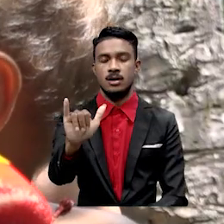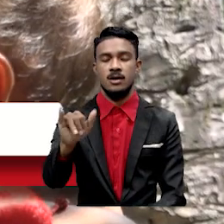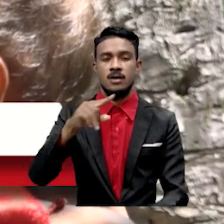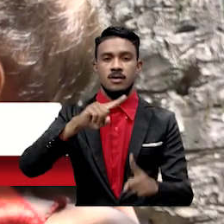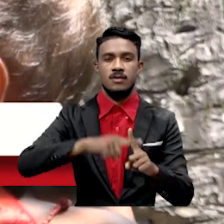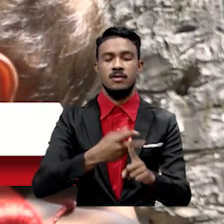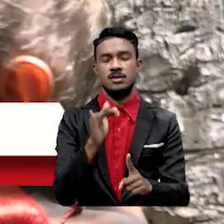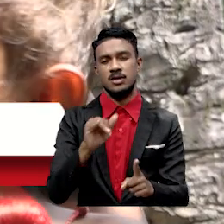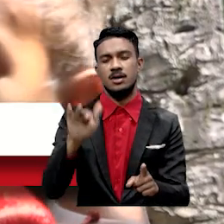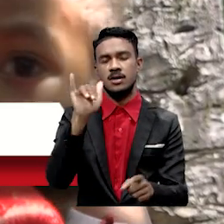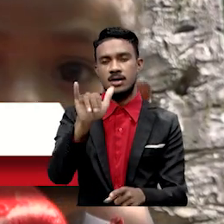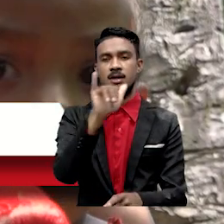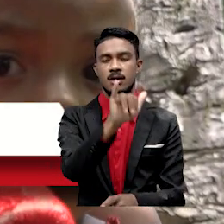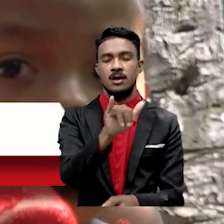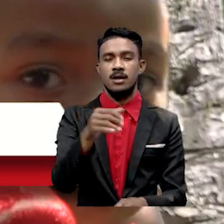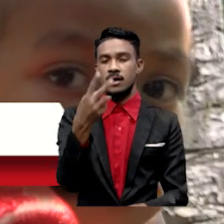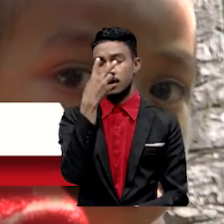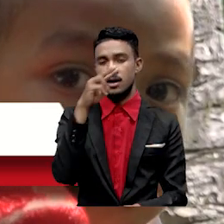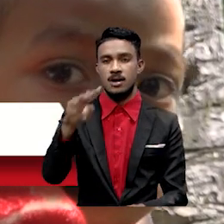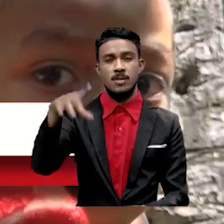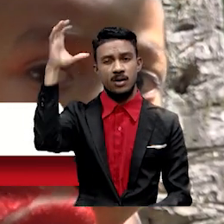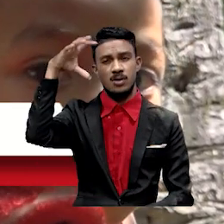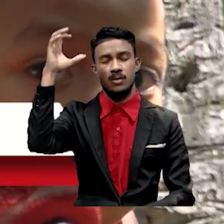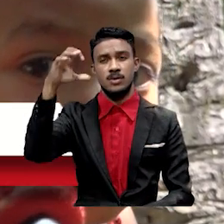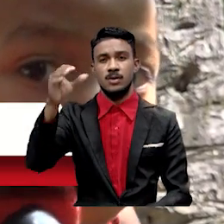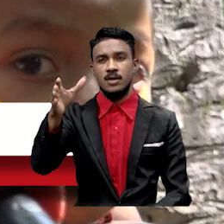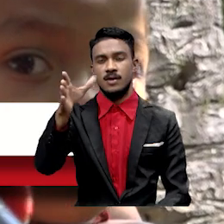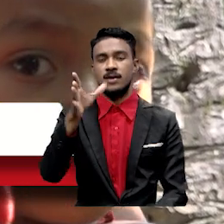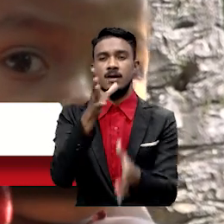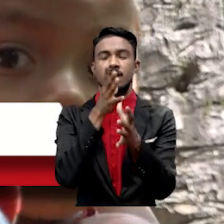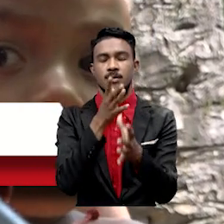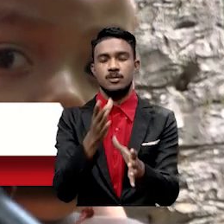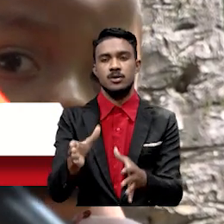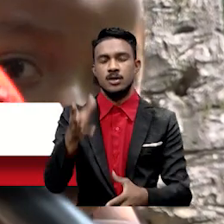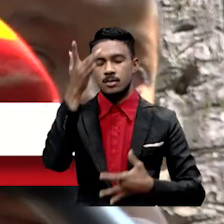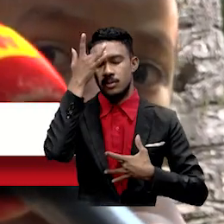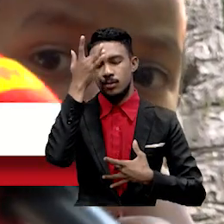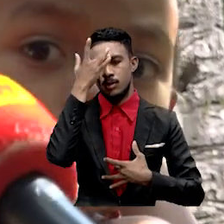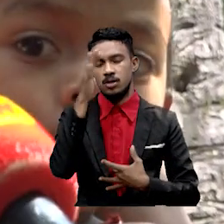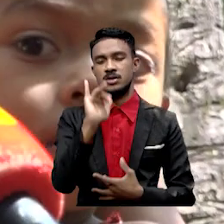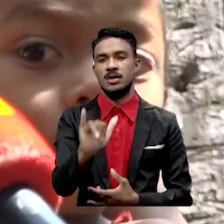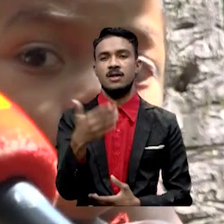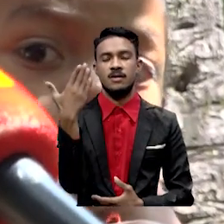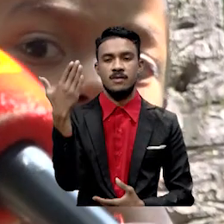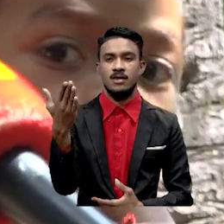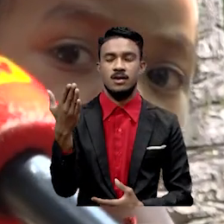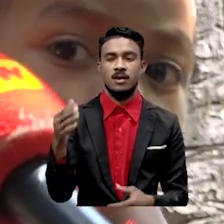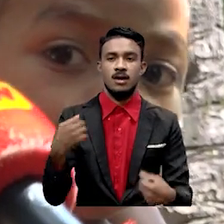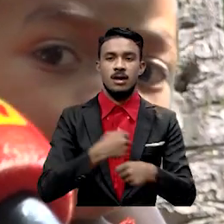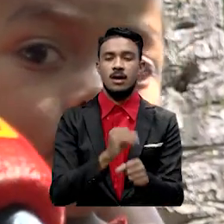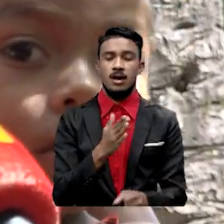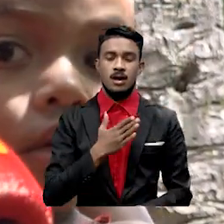ya cerhela helan sane hare bai dane udang kona ferik mos mora isbot kona bai bito balutu anela. Anto awon ne kapan halo fale